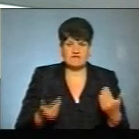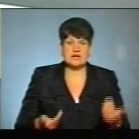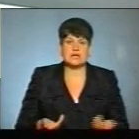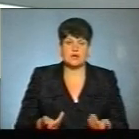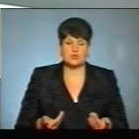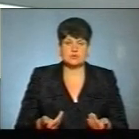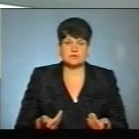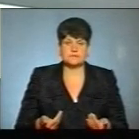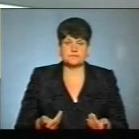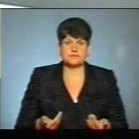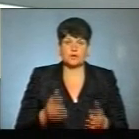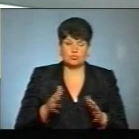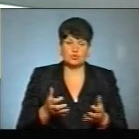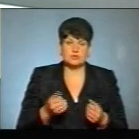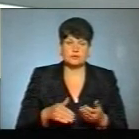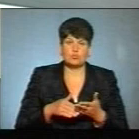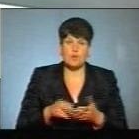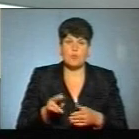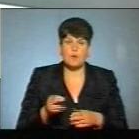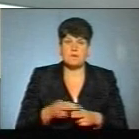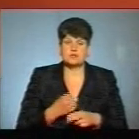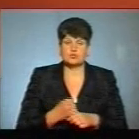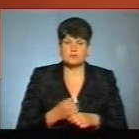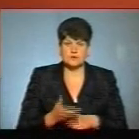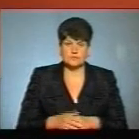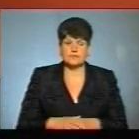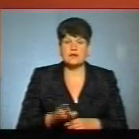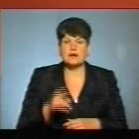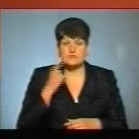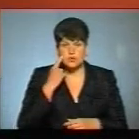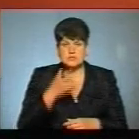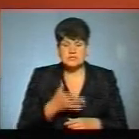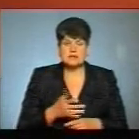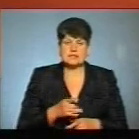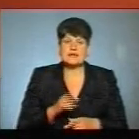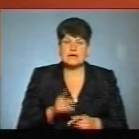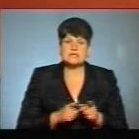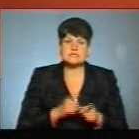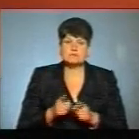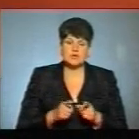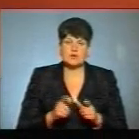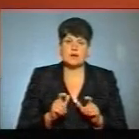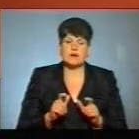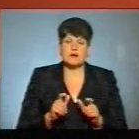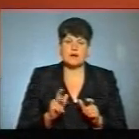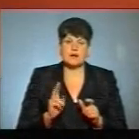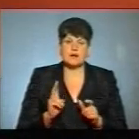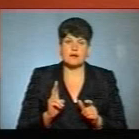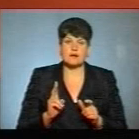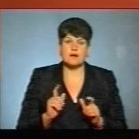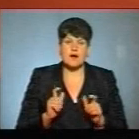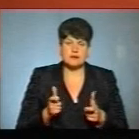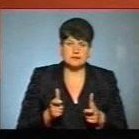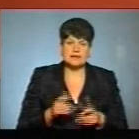що вони будуть отримати допомогу по безробіттю. Як ви оцінюєте, як змінює карантин загалом ринок праці в області, що